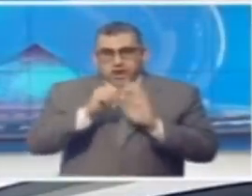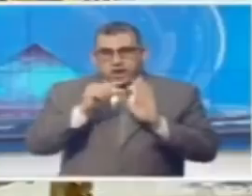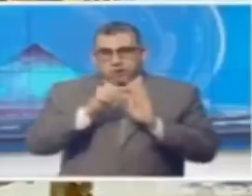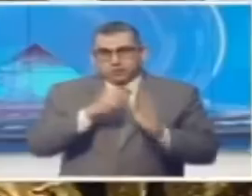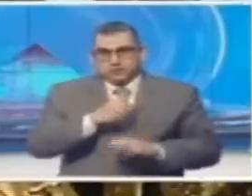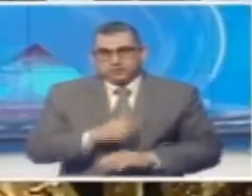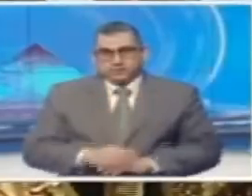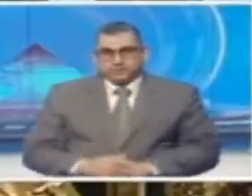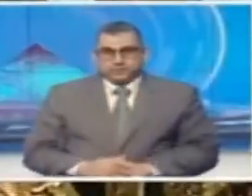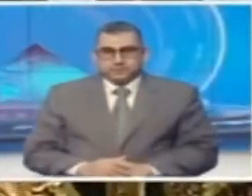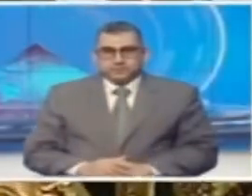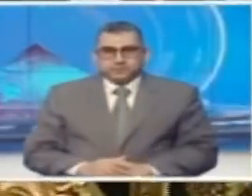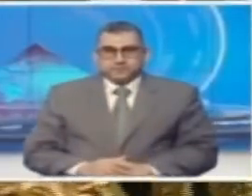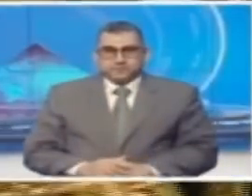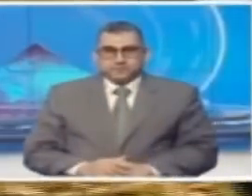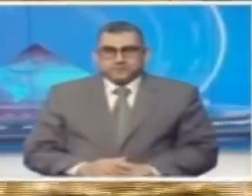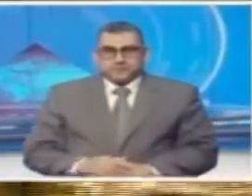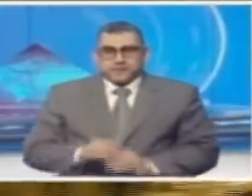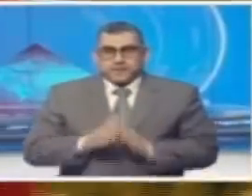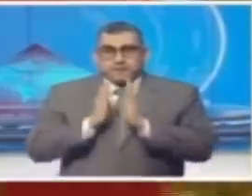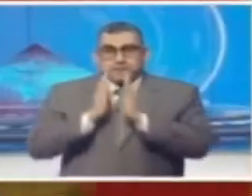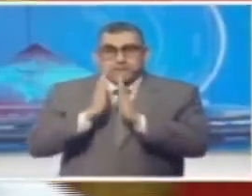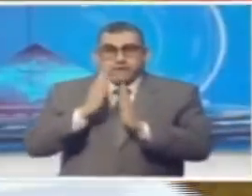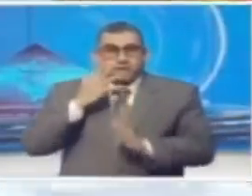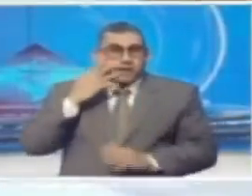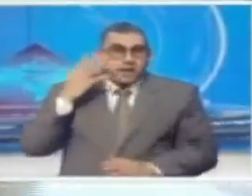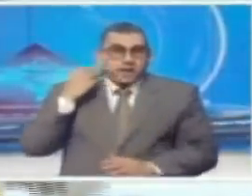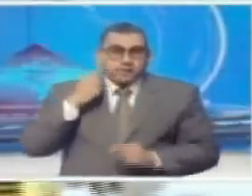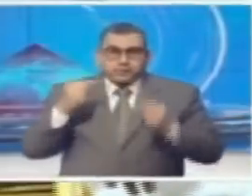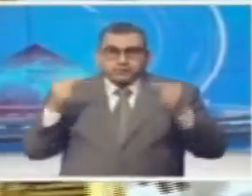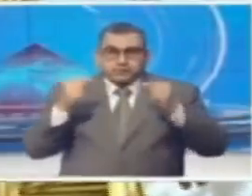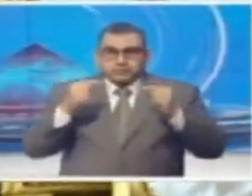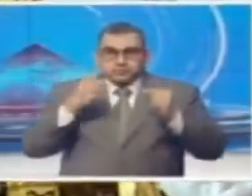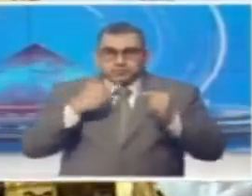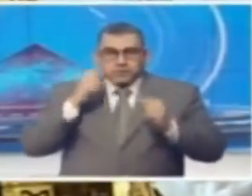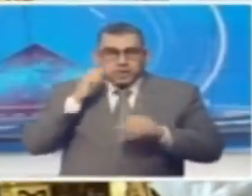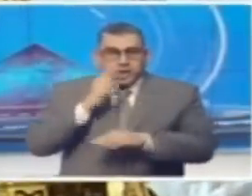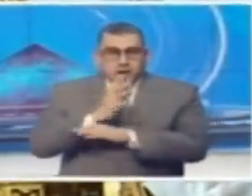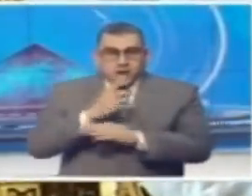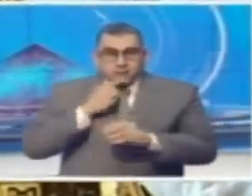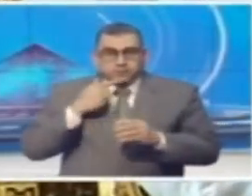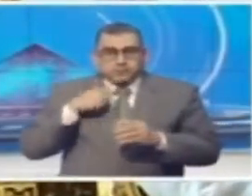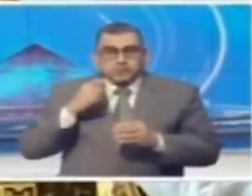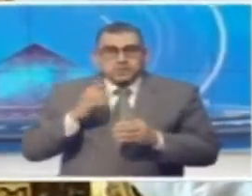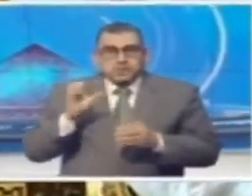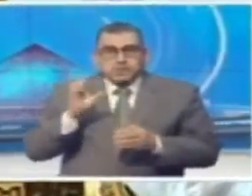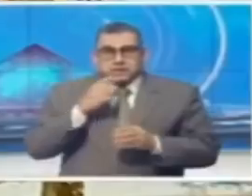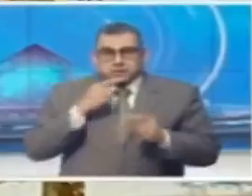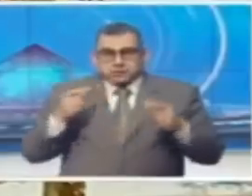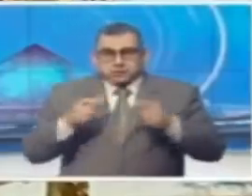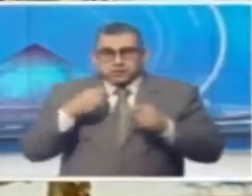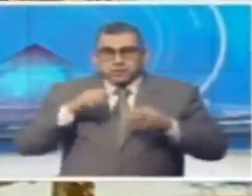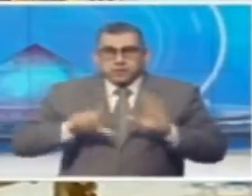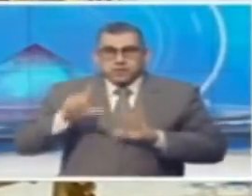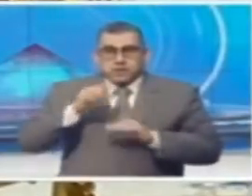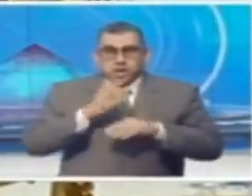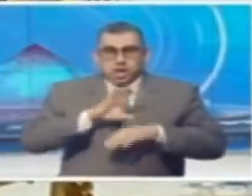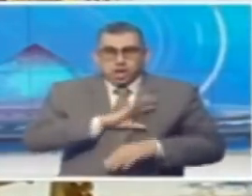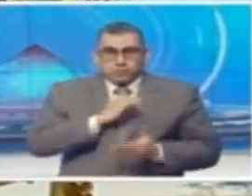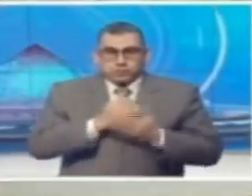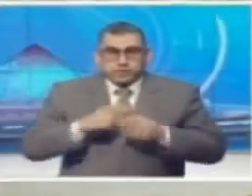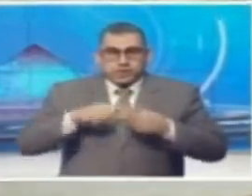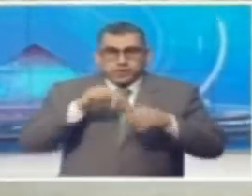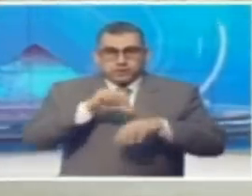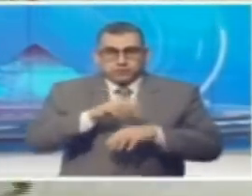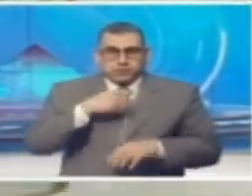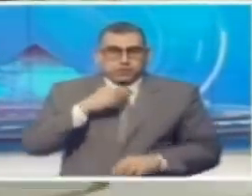بالعناوين. الملف الليبي ومواجهة الإرهاب يتصدران مباحثات الرئيس السيسي ورئيس المجلس العسكري